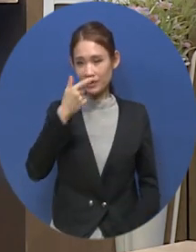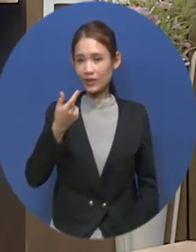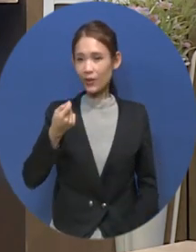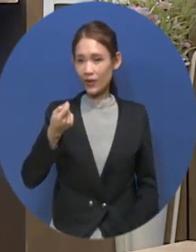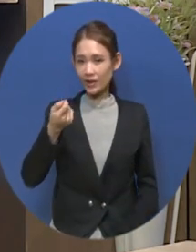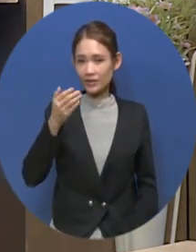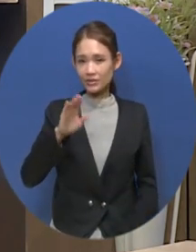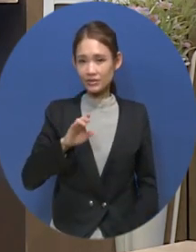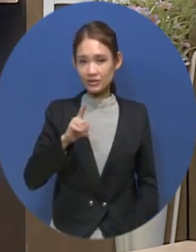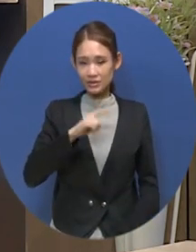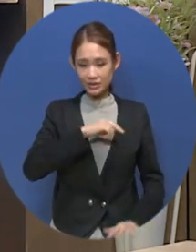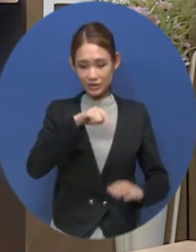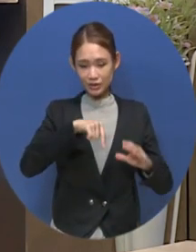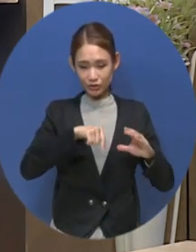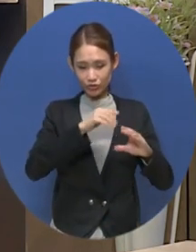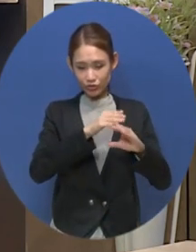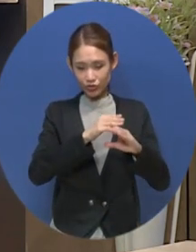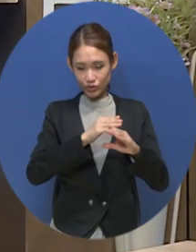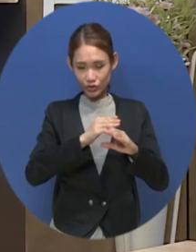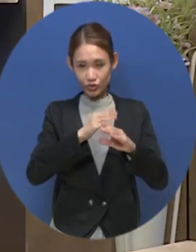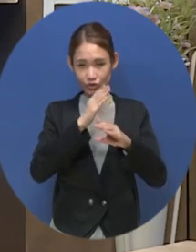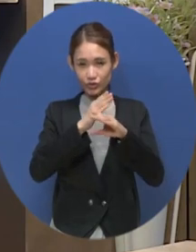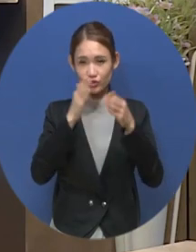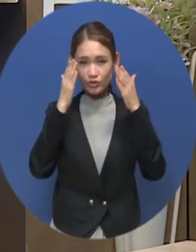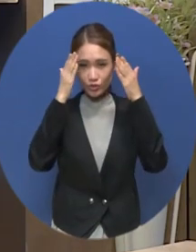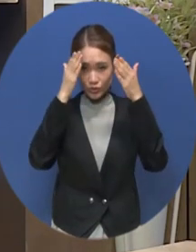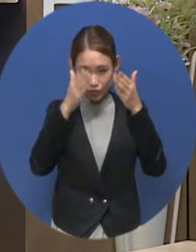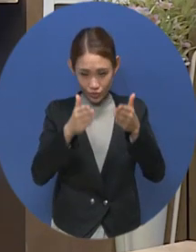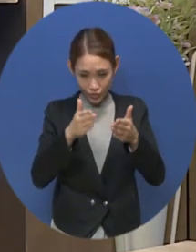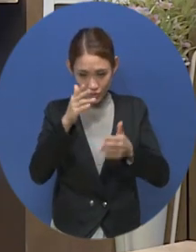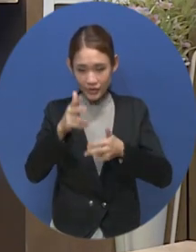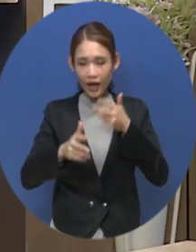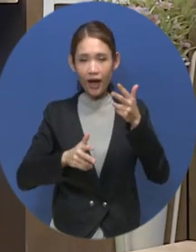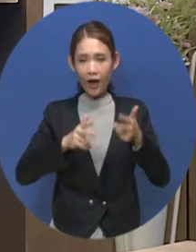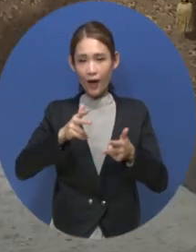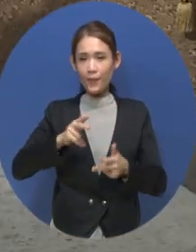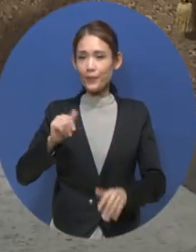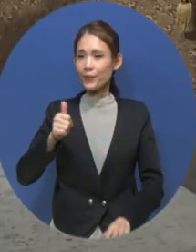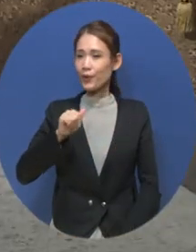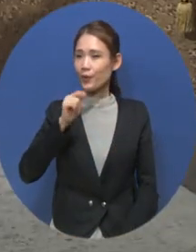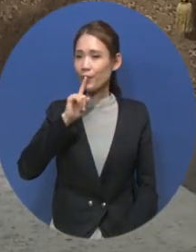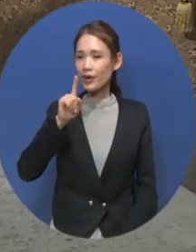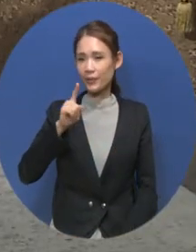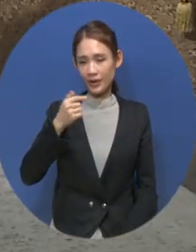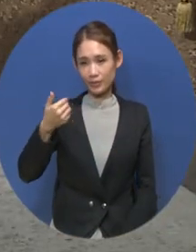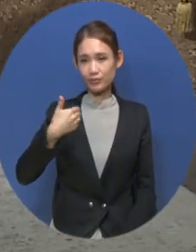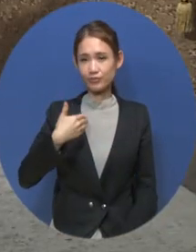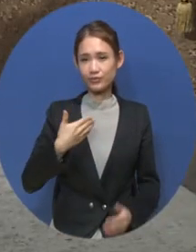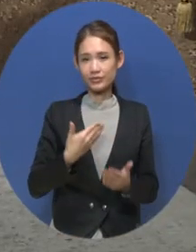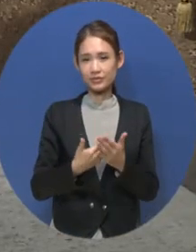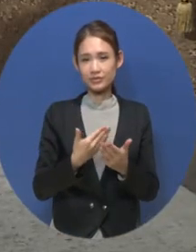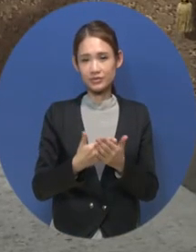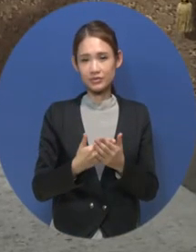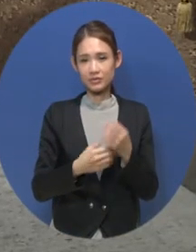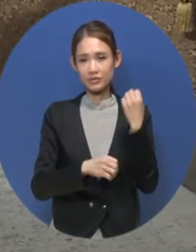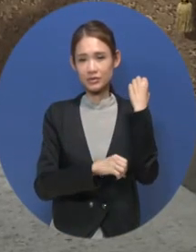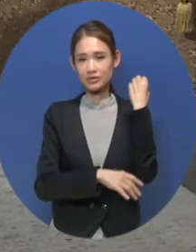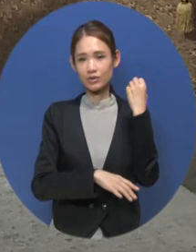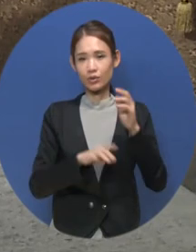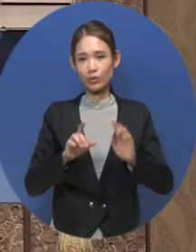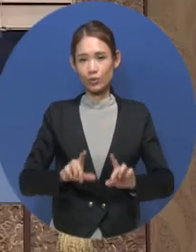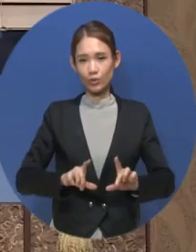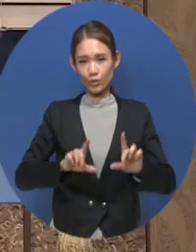좀 중점적으로 진행하고 계시는 사업이 있다면 소개 부탁드립니다. 예, 저희는 기본적으로 이제 다가오는